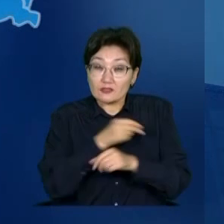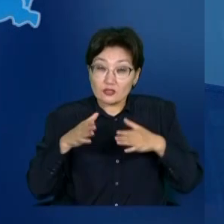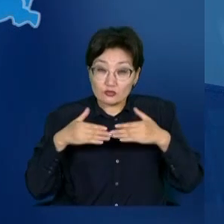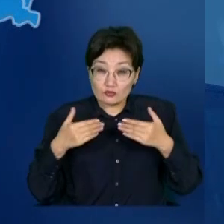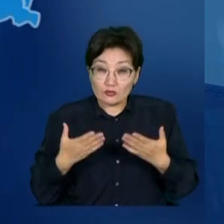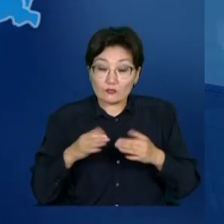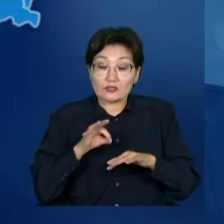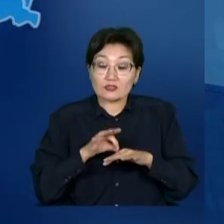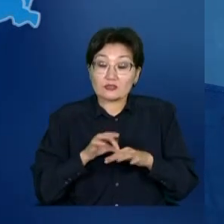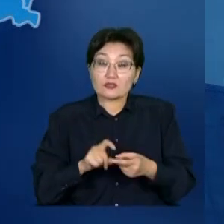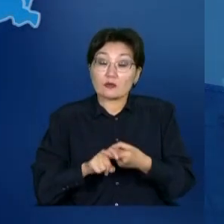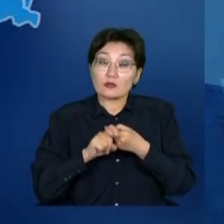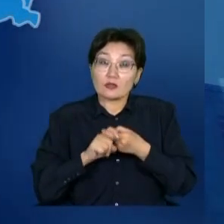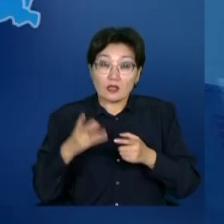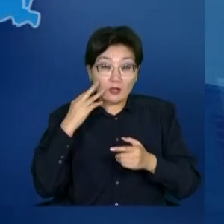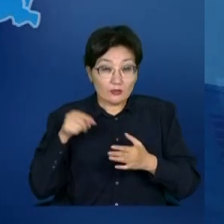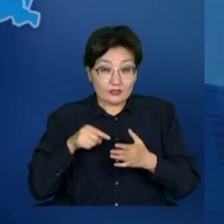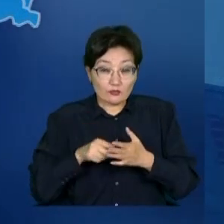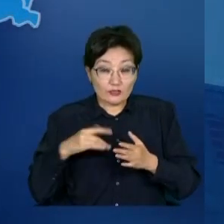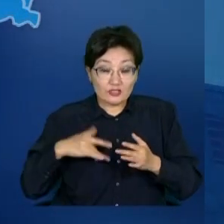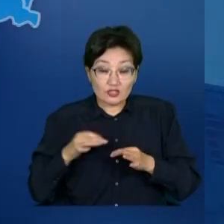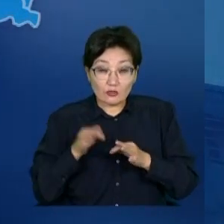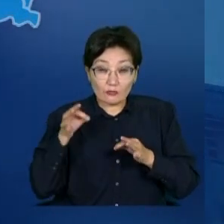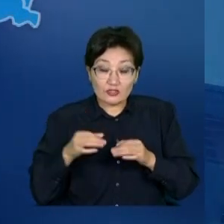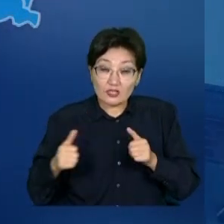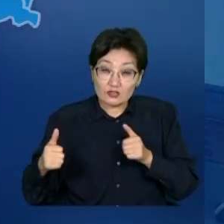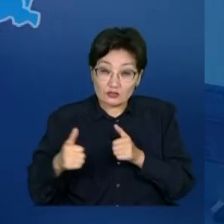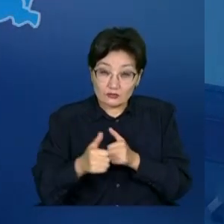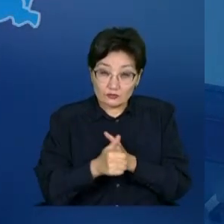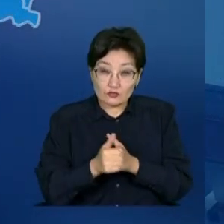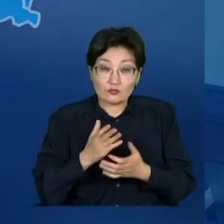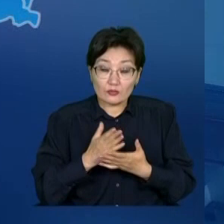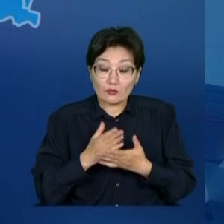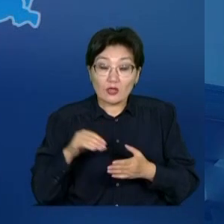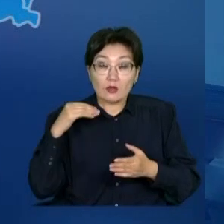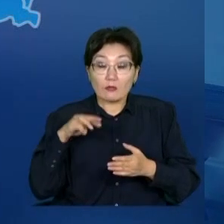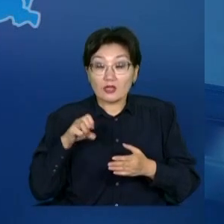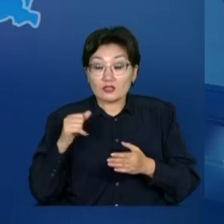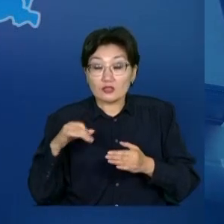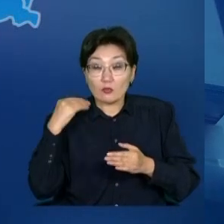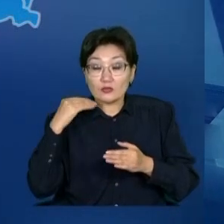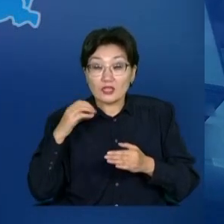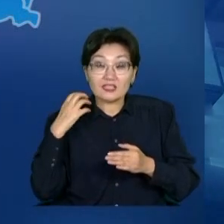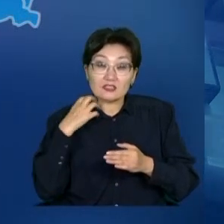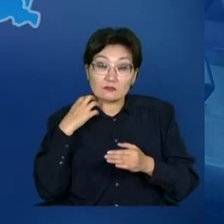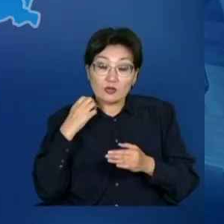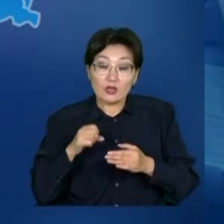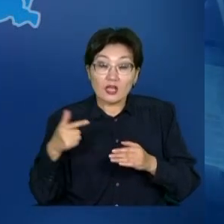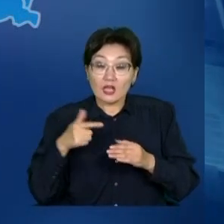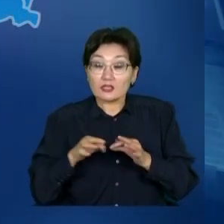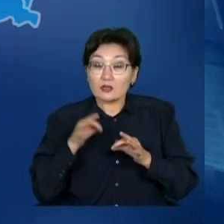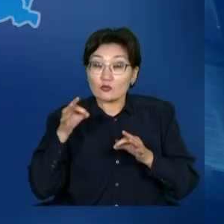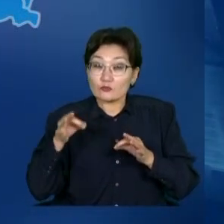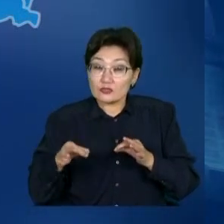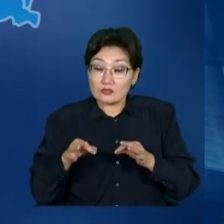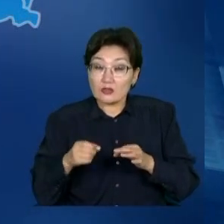алмаған. Дертке шалдығу бойынша Алматы қаласы мен Жамбыл облысы көш бастап тұр екен. Маңғыстау, Ақтөбе, Қызылорда және Атырау